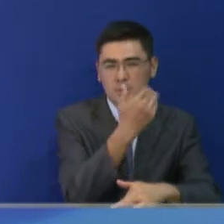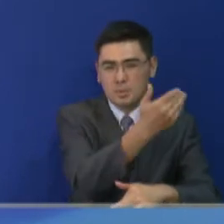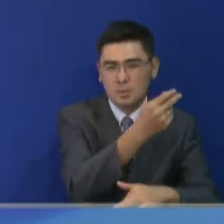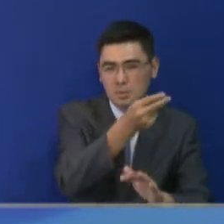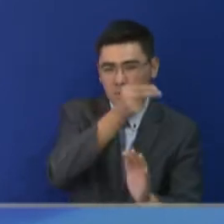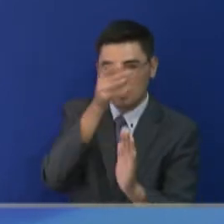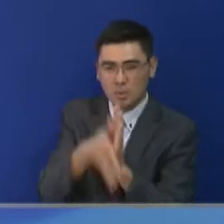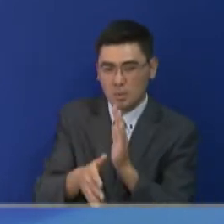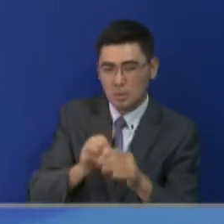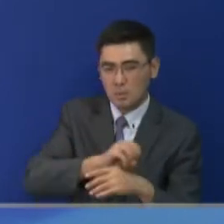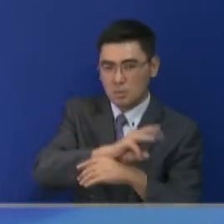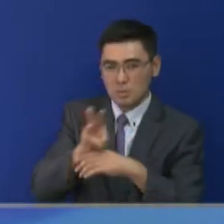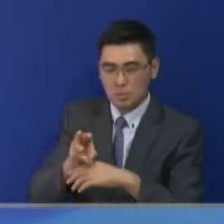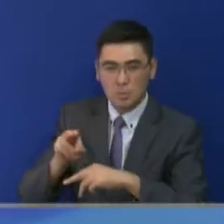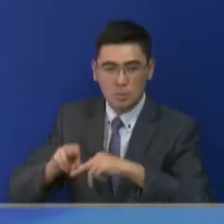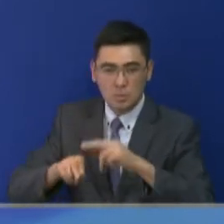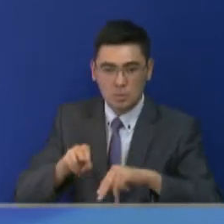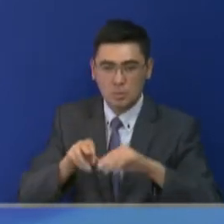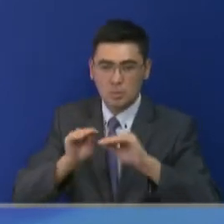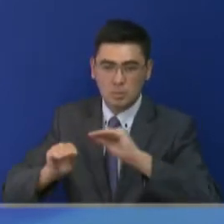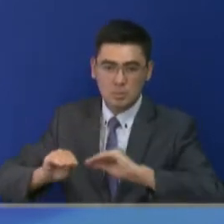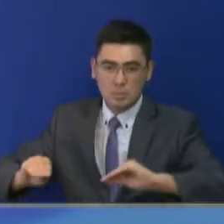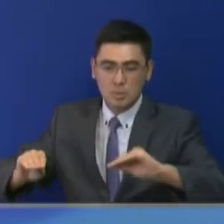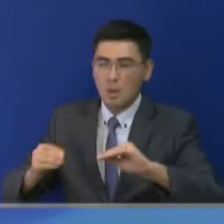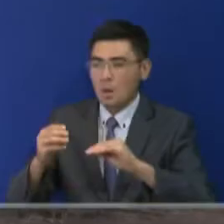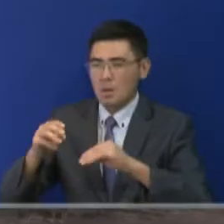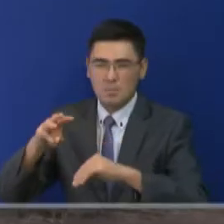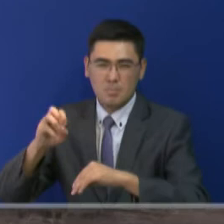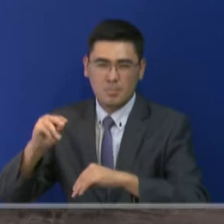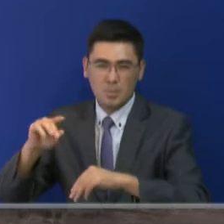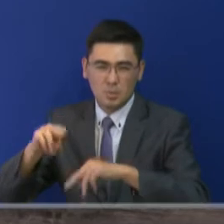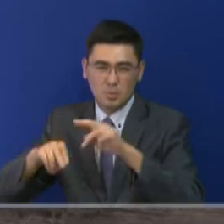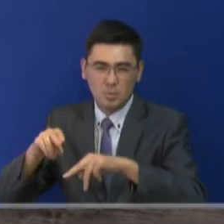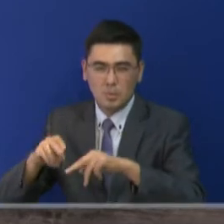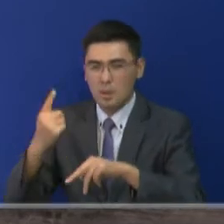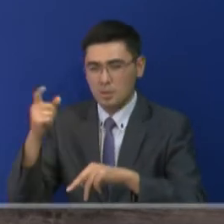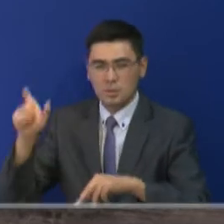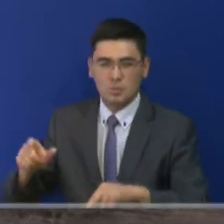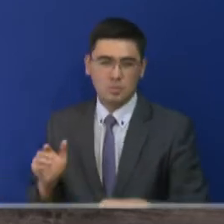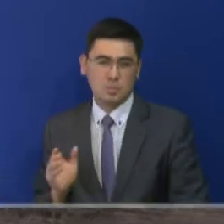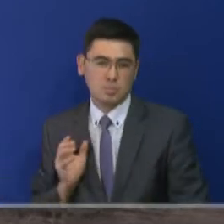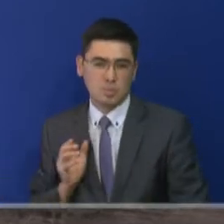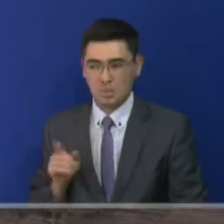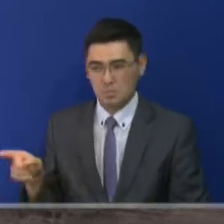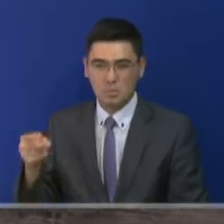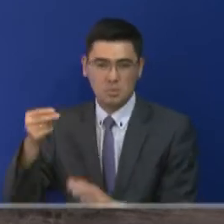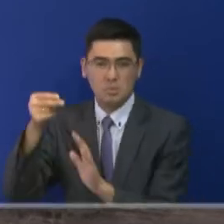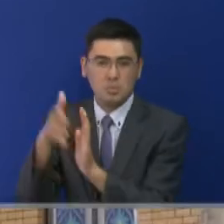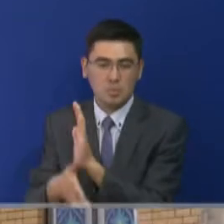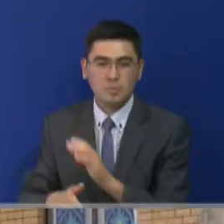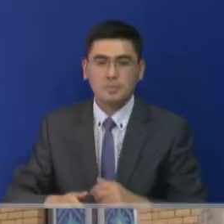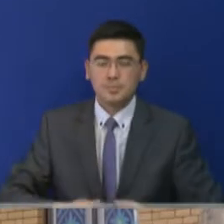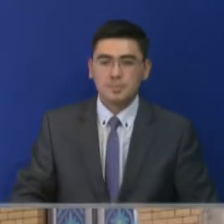құрылыс жұмыстарын жүргізуді жеке кәсіпкер қаржыландырған. 10 жылдан астам уақыт құрылысы тұралап қалған ғибадат